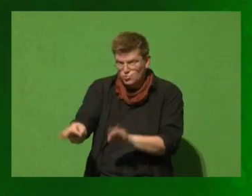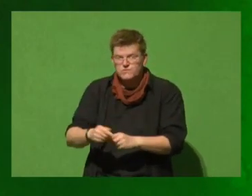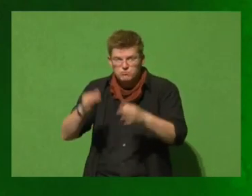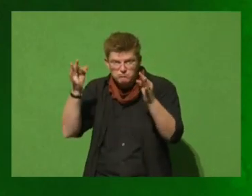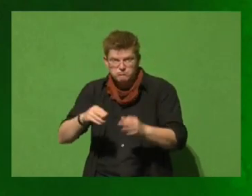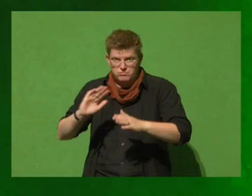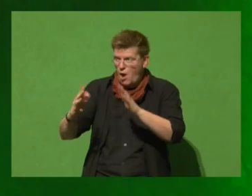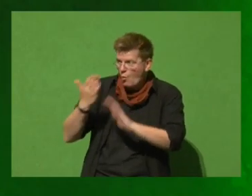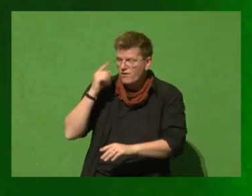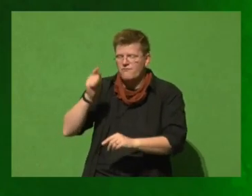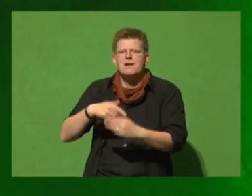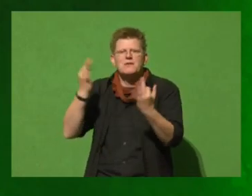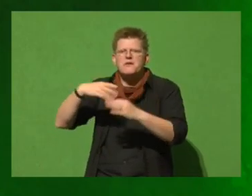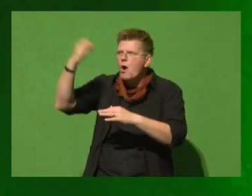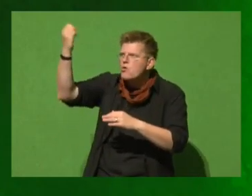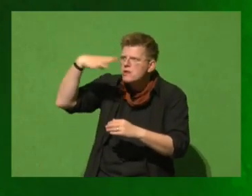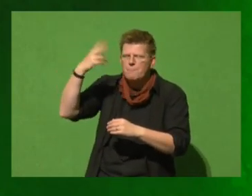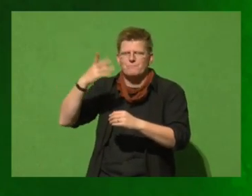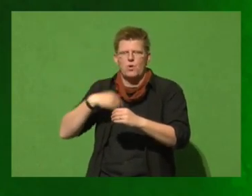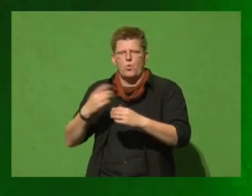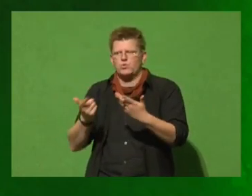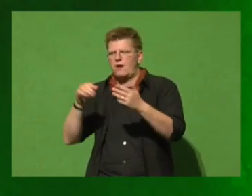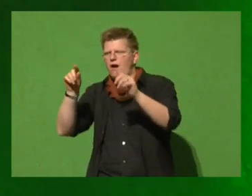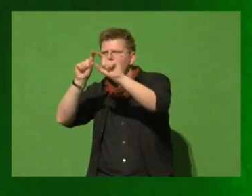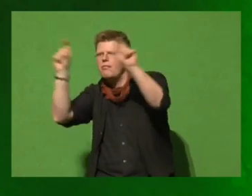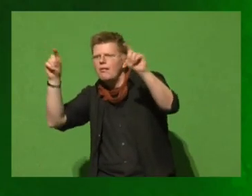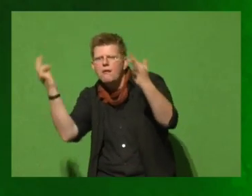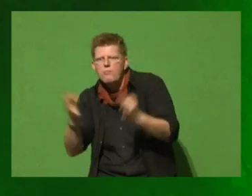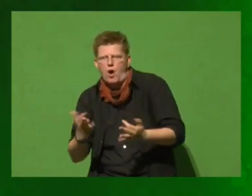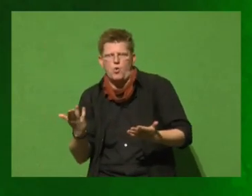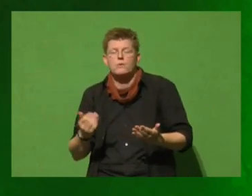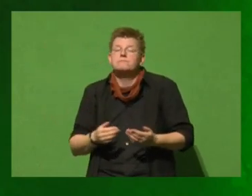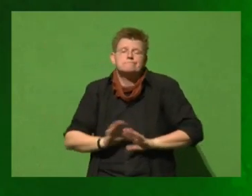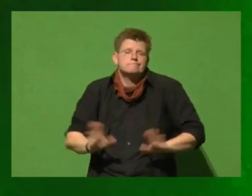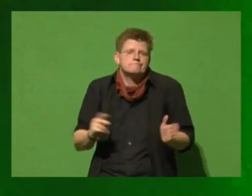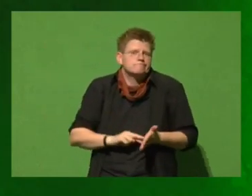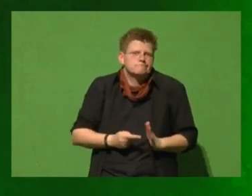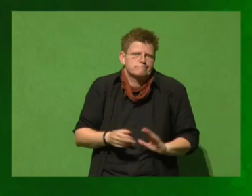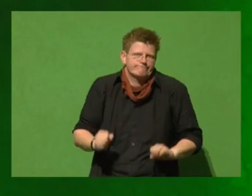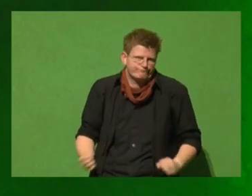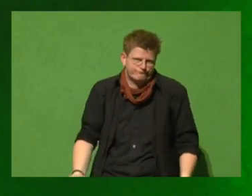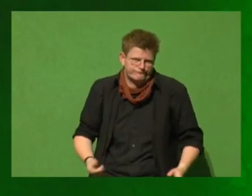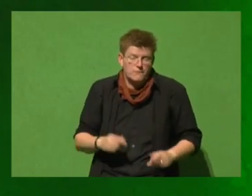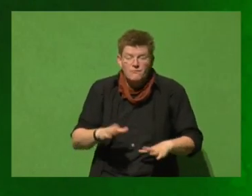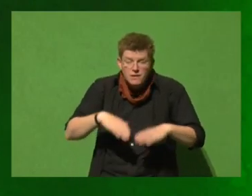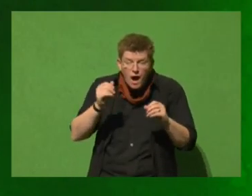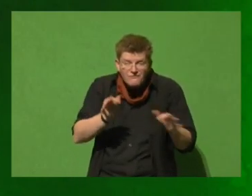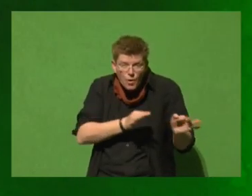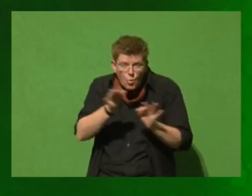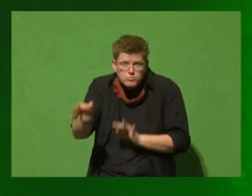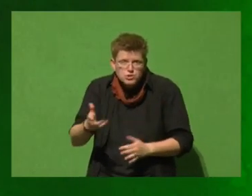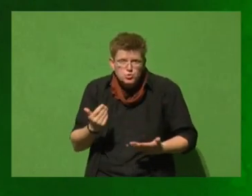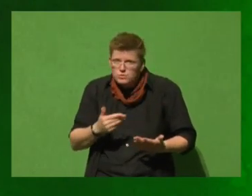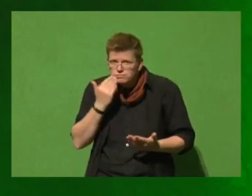noch eine Bilderleiste hin und so weiter. Das konnte man dann nicht planen. Und wenn man das nicht am Anfang eines Umzuges macht, ihr kennt das ja aus dem privaten